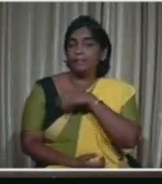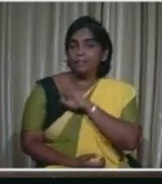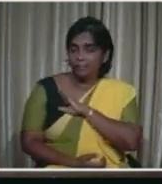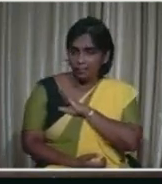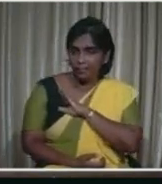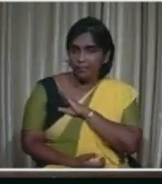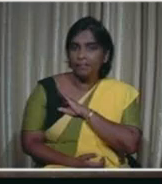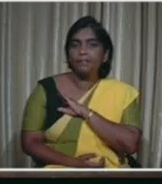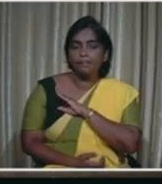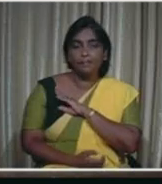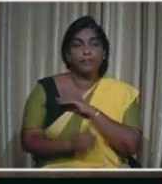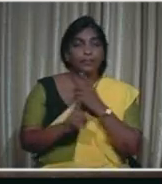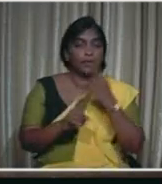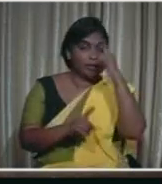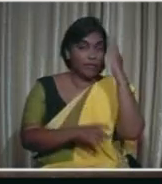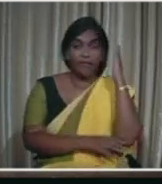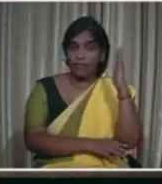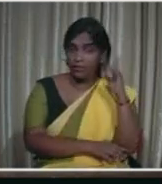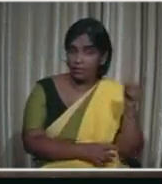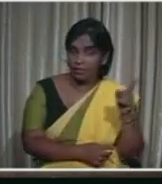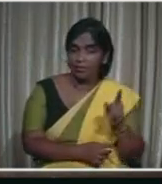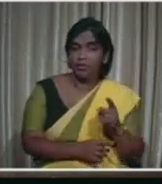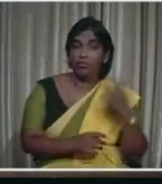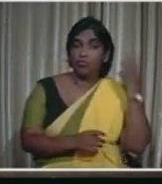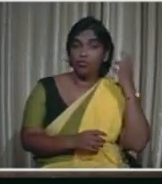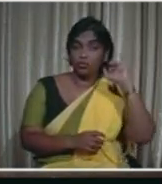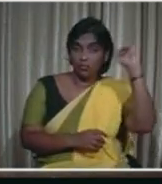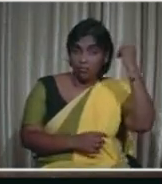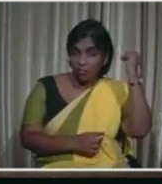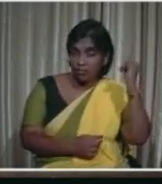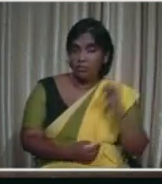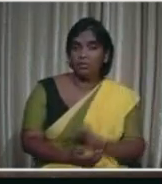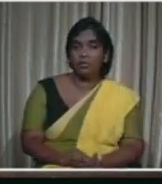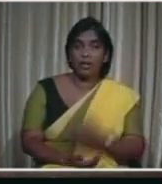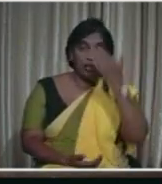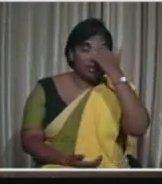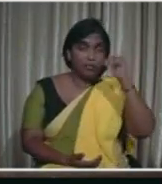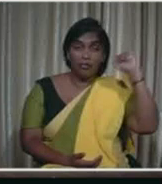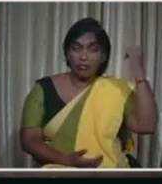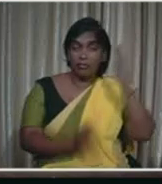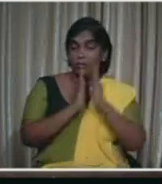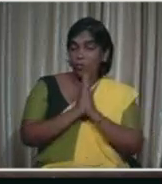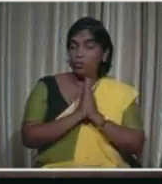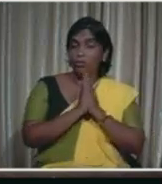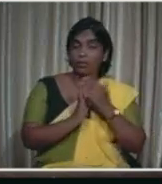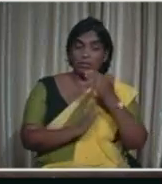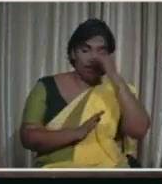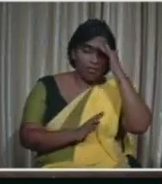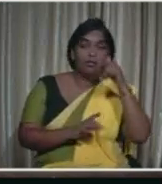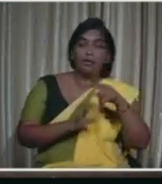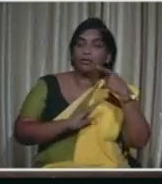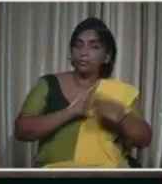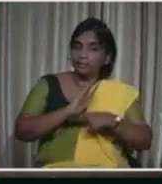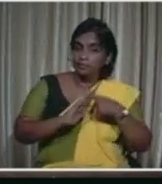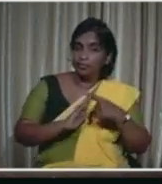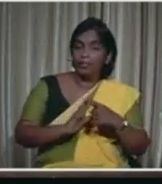mahasanggaratnya. Kadi nih lunwan se Muslim puja ke prajab, Demala puja ke prajab. Me rata